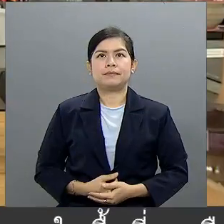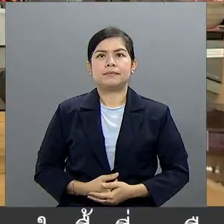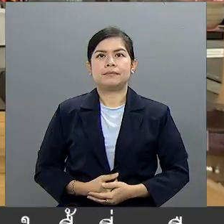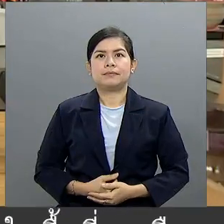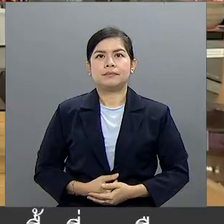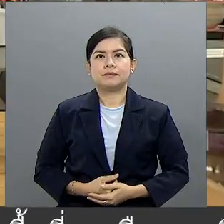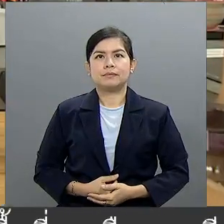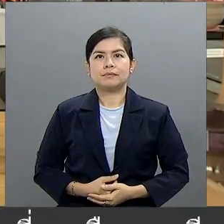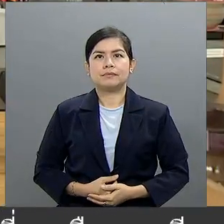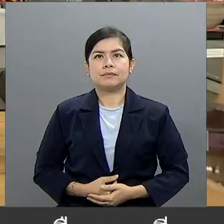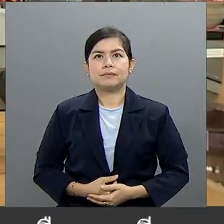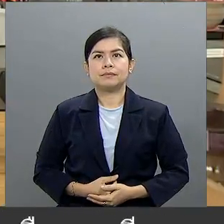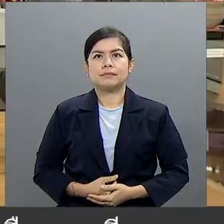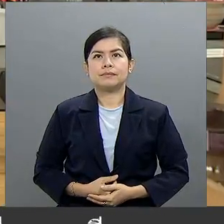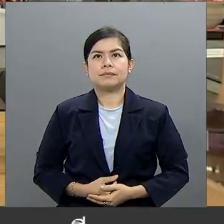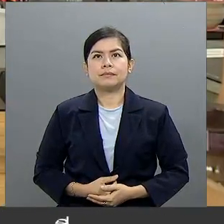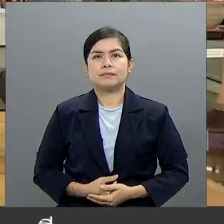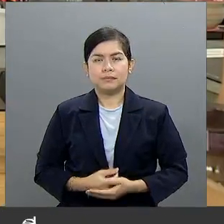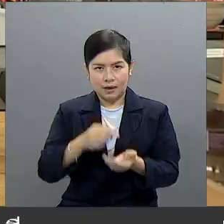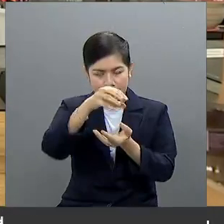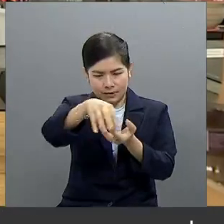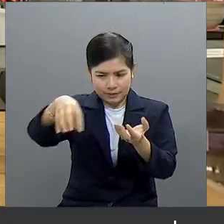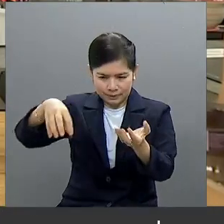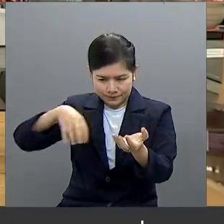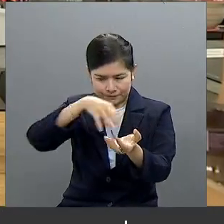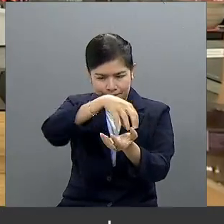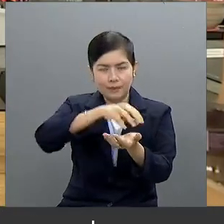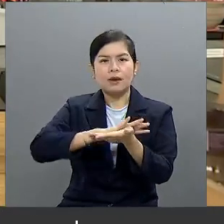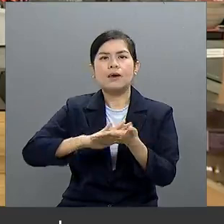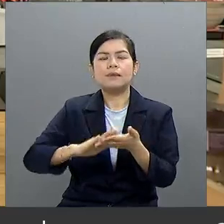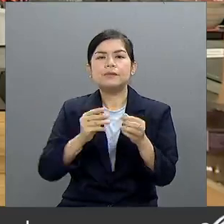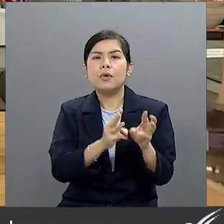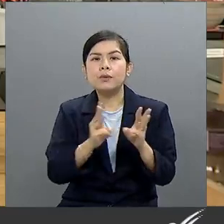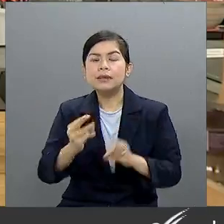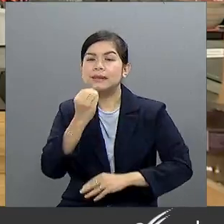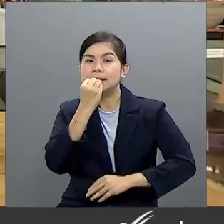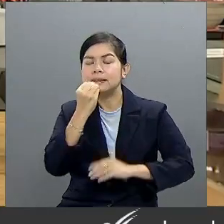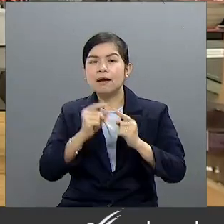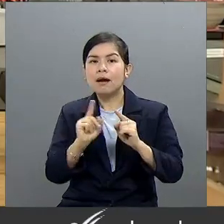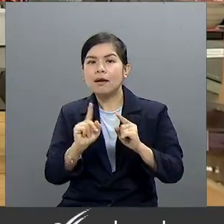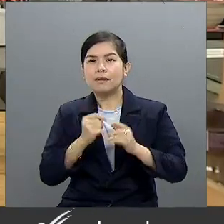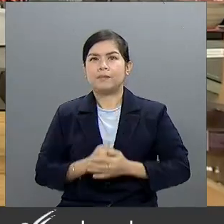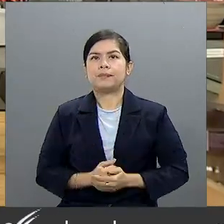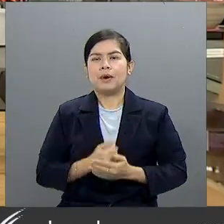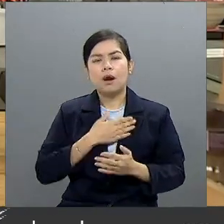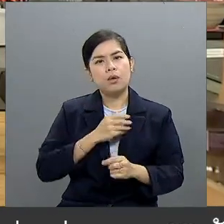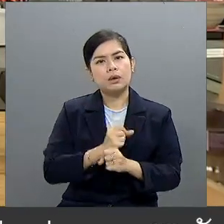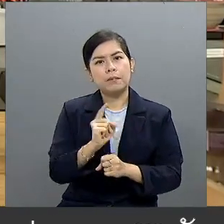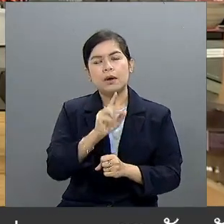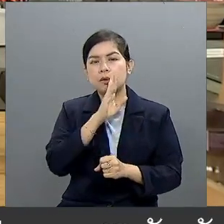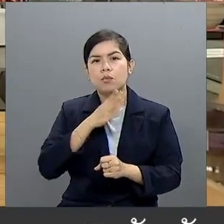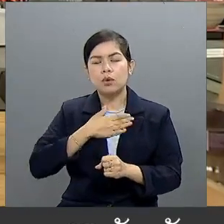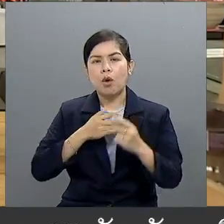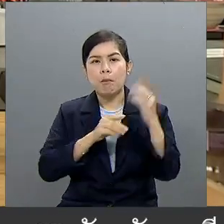ก็จานก็จัดเสร็จแล้วนะคะทีนี้วิธีรับประทานเดี๋ยวพี่วาจะทำให้ดูนะคะว่าเราจะทำยังไงถ้าหากว่าเราไปใต้เขาบอกว่